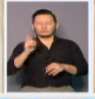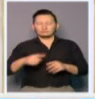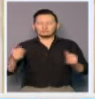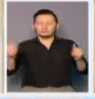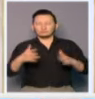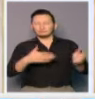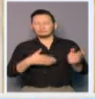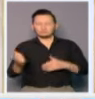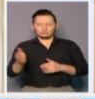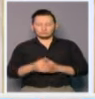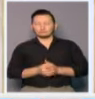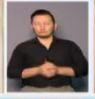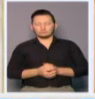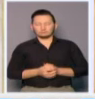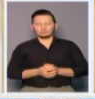посещают